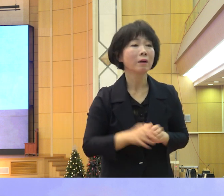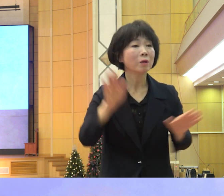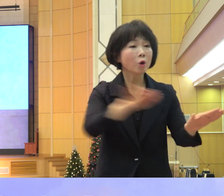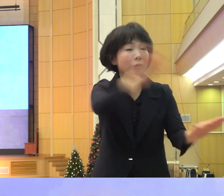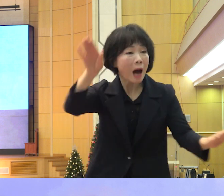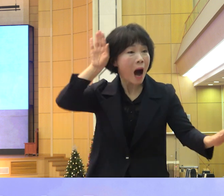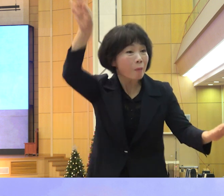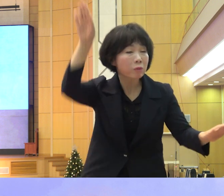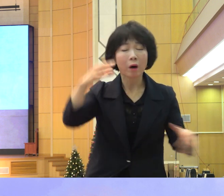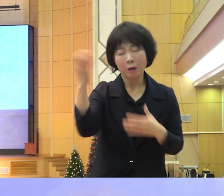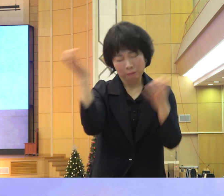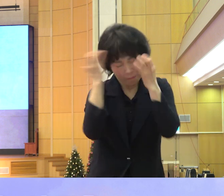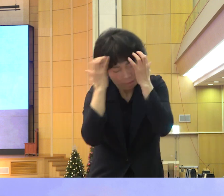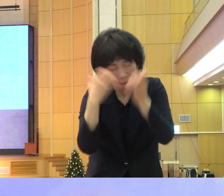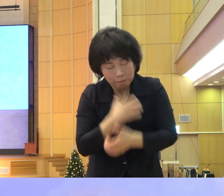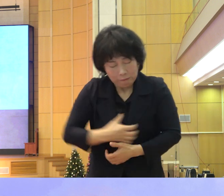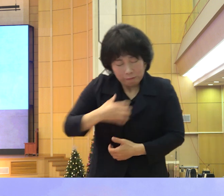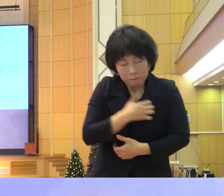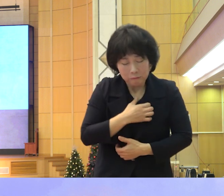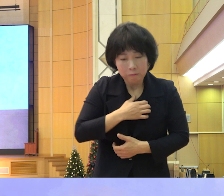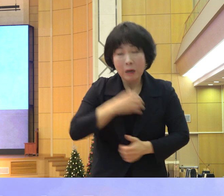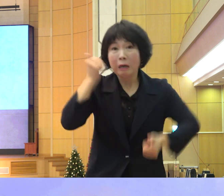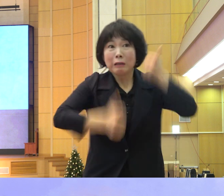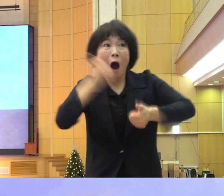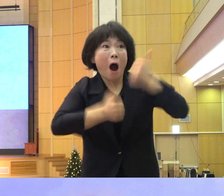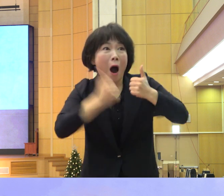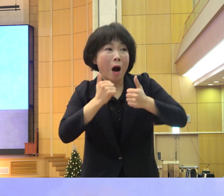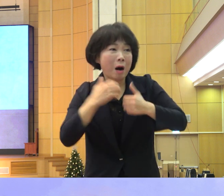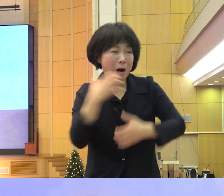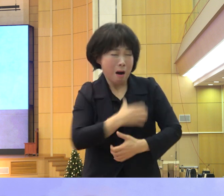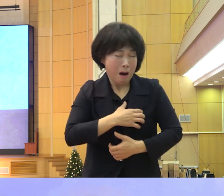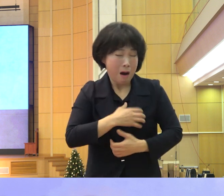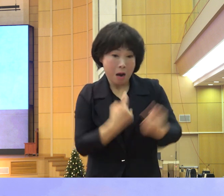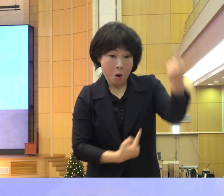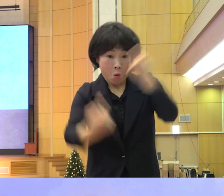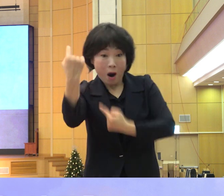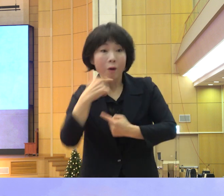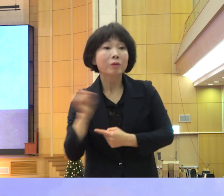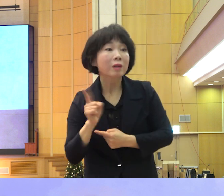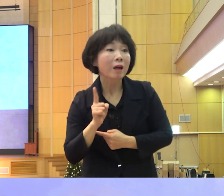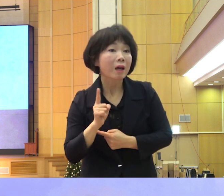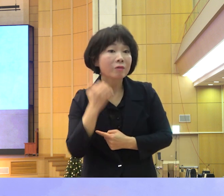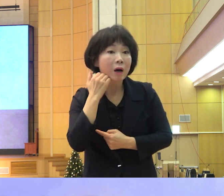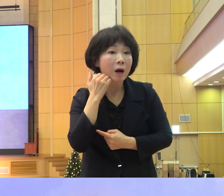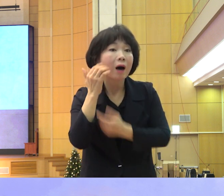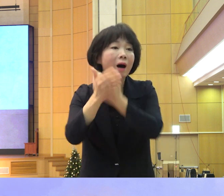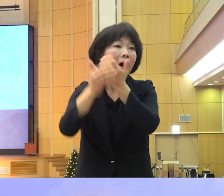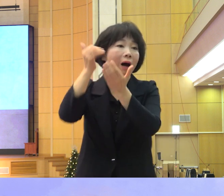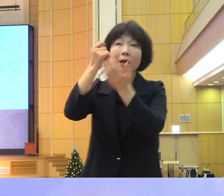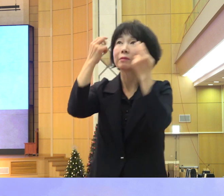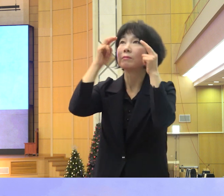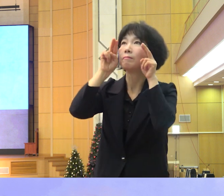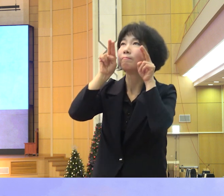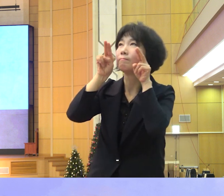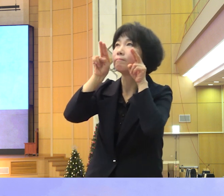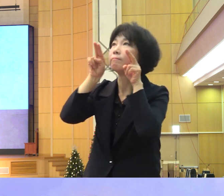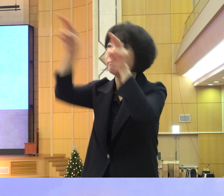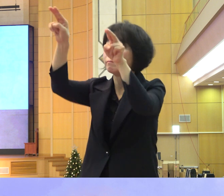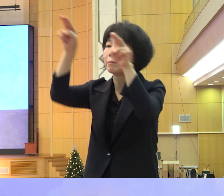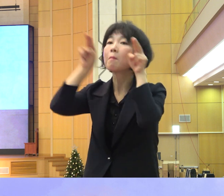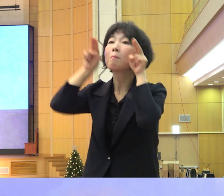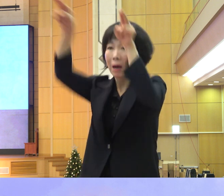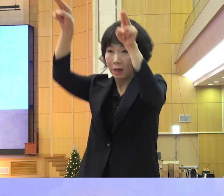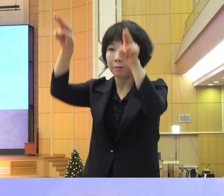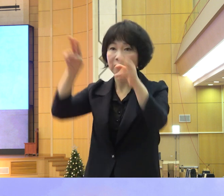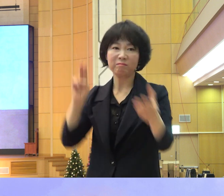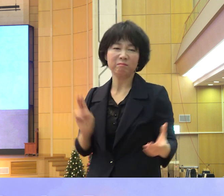다가오든 시험이 다가오든 어떤 폭풍이 다가온다 하더라도 주님만 바라보면 베드로가 바다 위에 걸어가는 것처럼